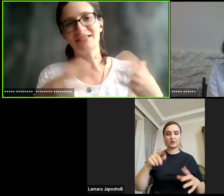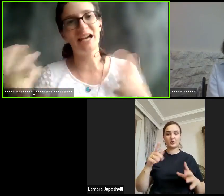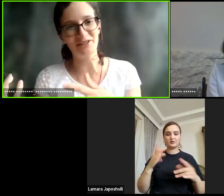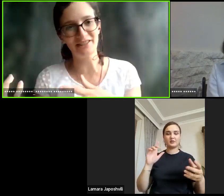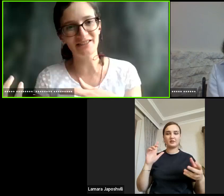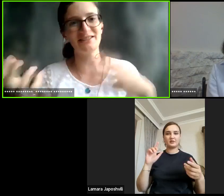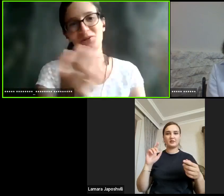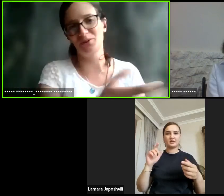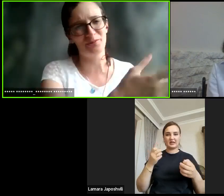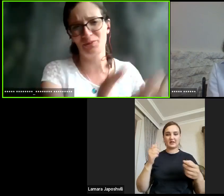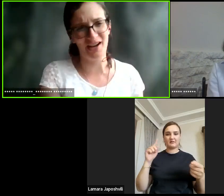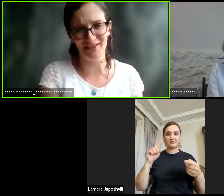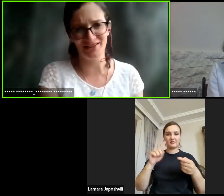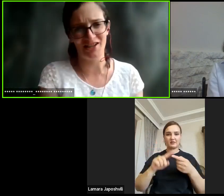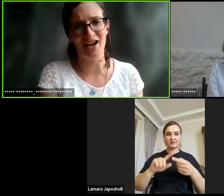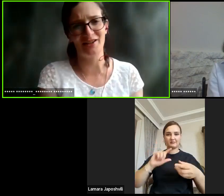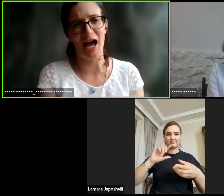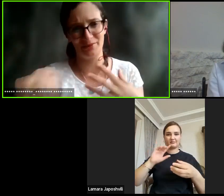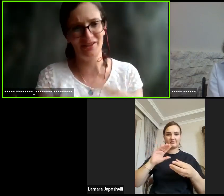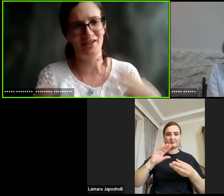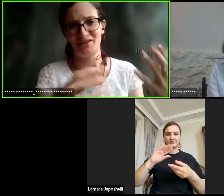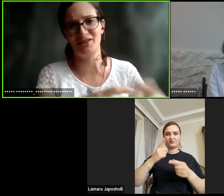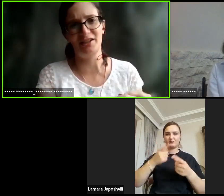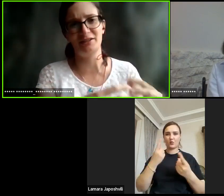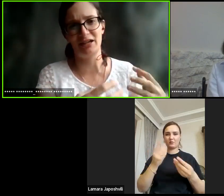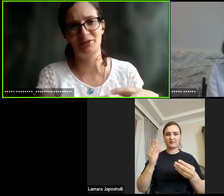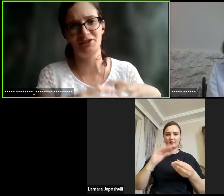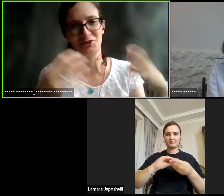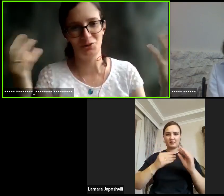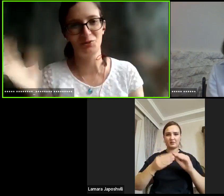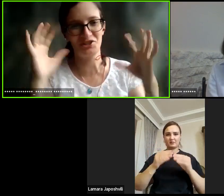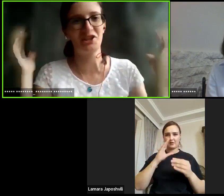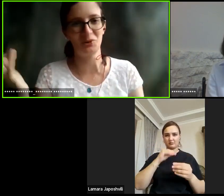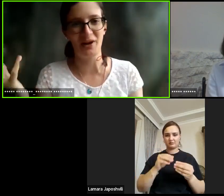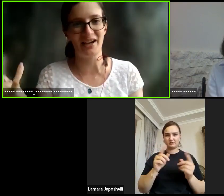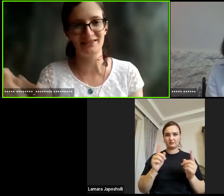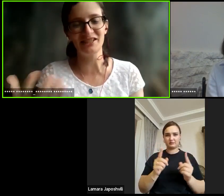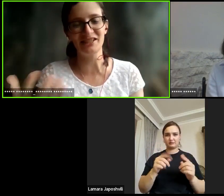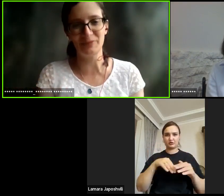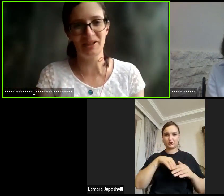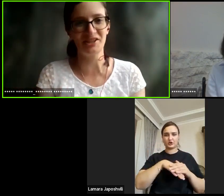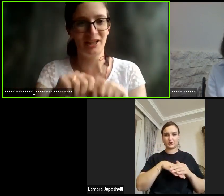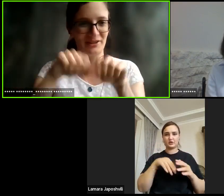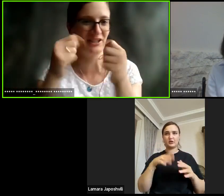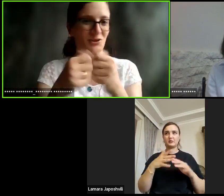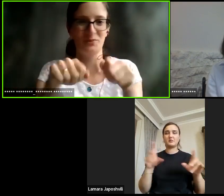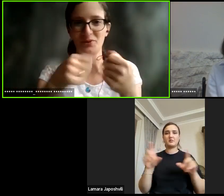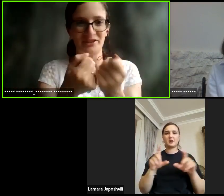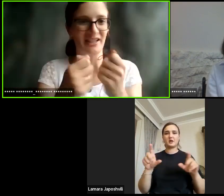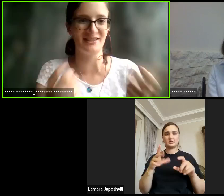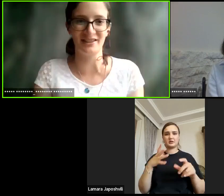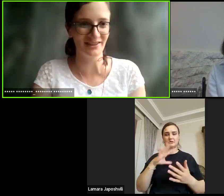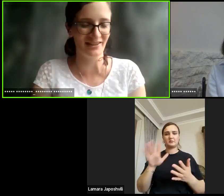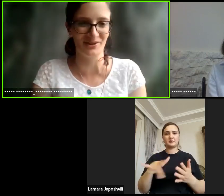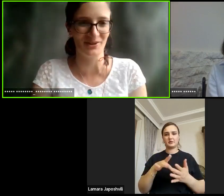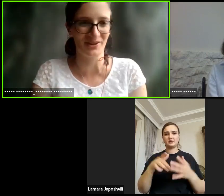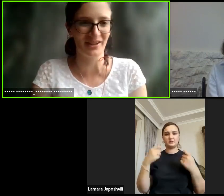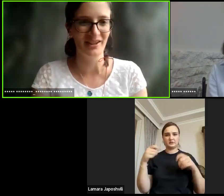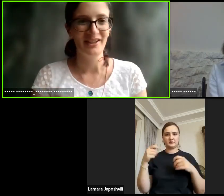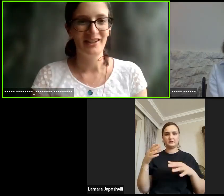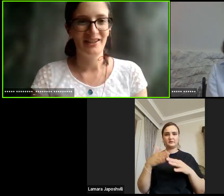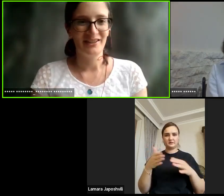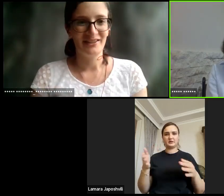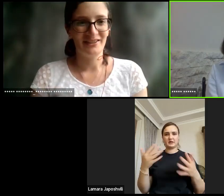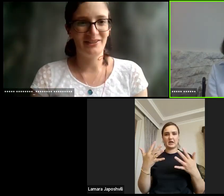თუნდაც 3 დღის წინ ჩვეულებრივ მაღაზიაში არა აფიაქში აი არამედ შერეულ მაღაზიაში თბილისში ხელმისაწვდომი იყო ეს გასაკეთი